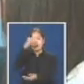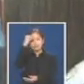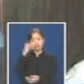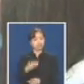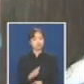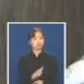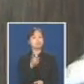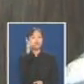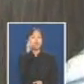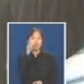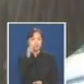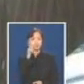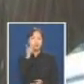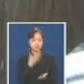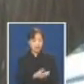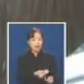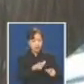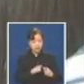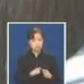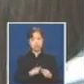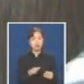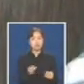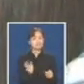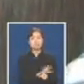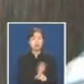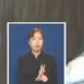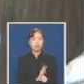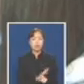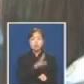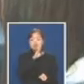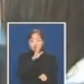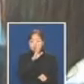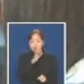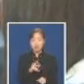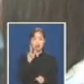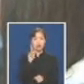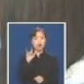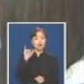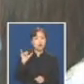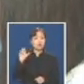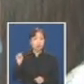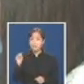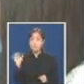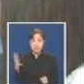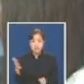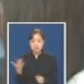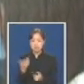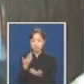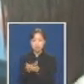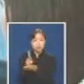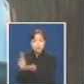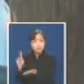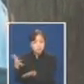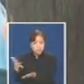ศ.ก็ไม่รู้ว่าจะได้มีโอกาสเรียนหรือเปล่าแต่ว่าแล้วหนูก็ชอบแพทย์แล้วก็ค่าเทอมของแพทย์ประเทศ